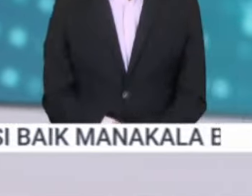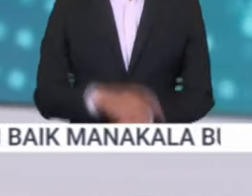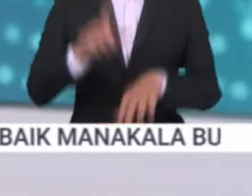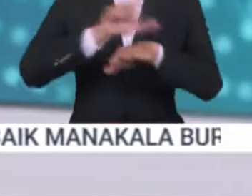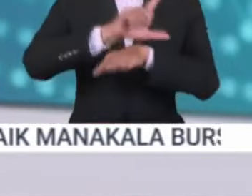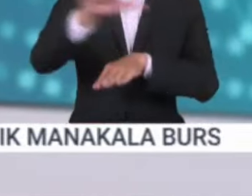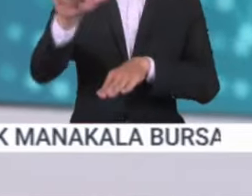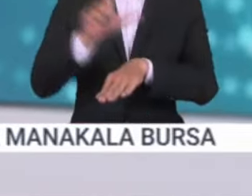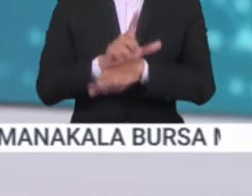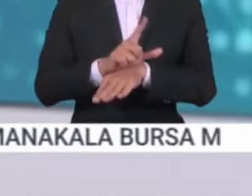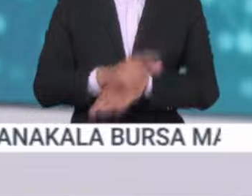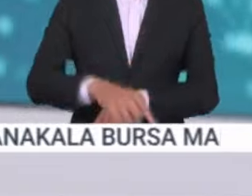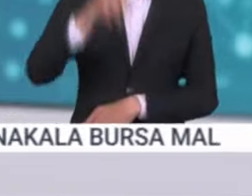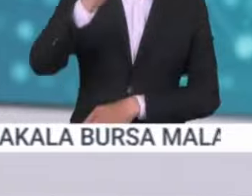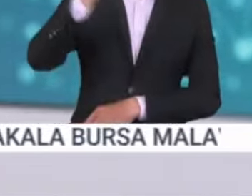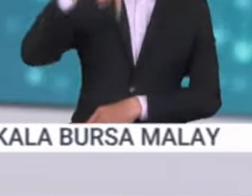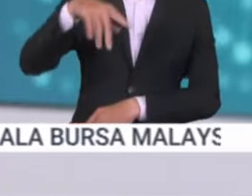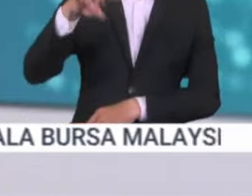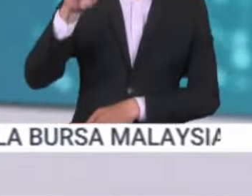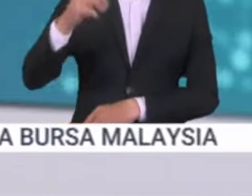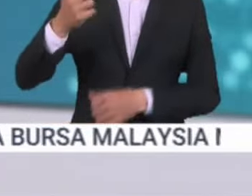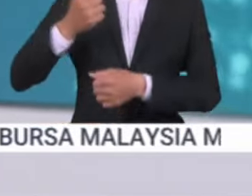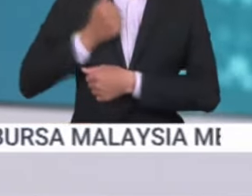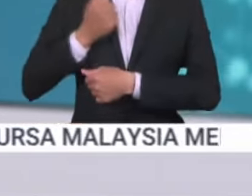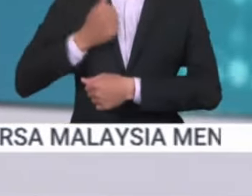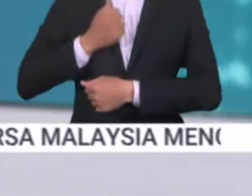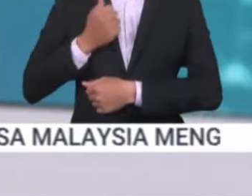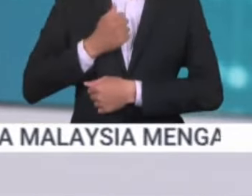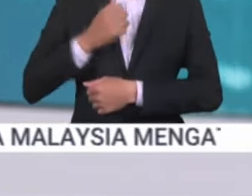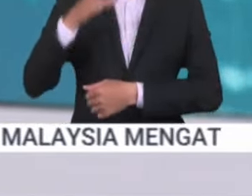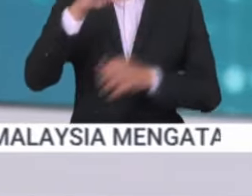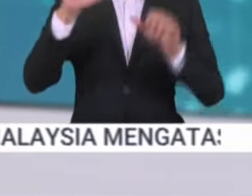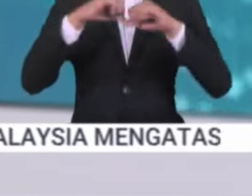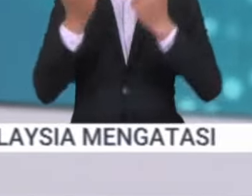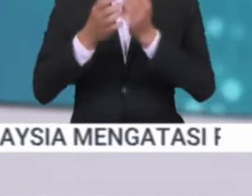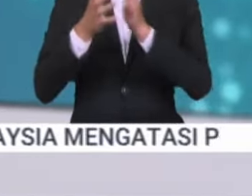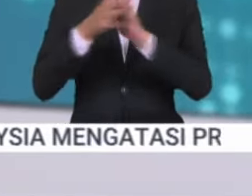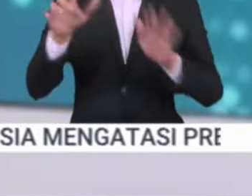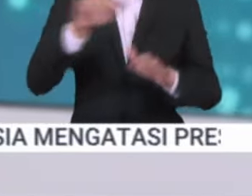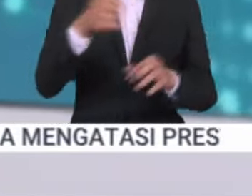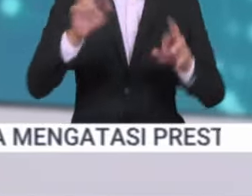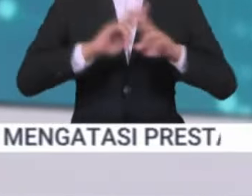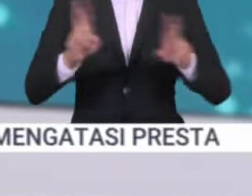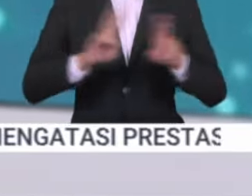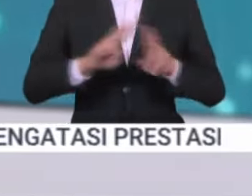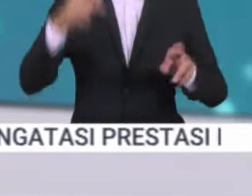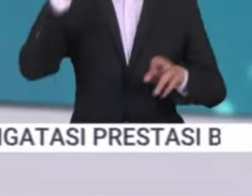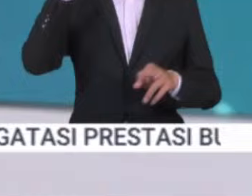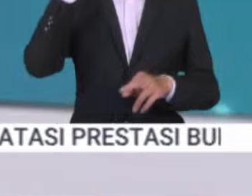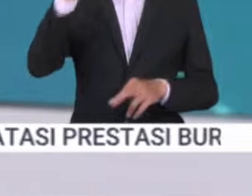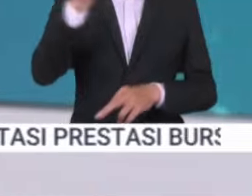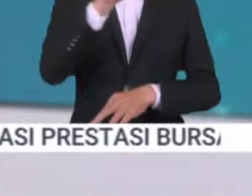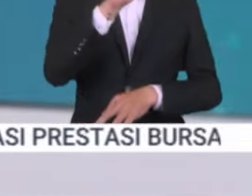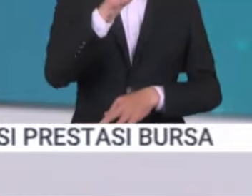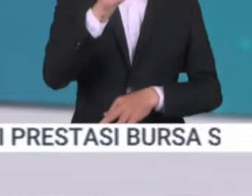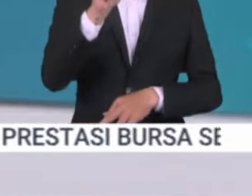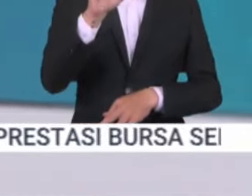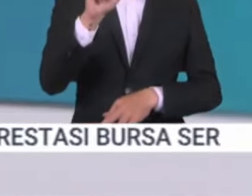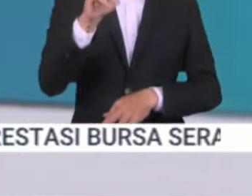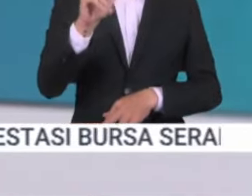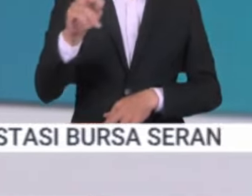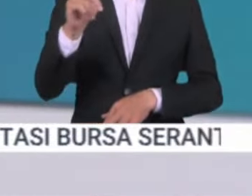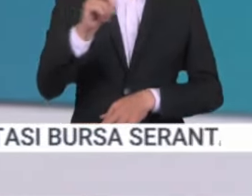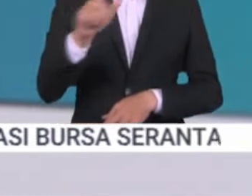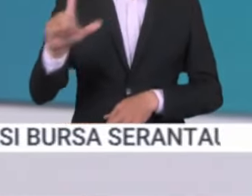Beralih ke Labuan, Angkatan Pertahanan Awam APM dan agensi keselamatan lain bersiap siaga berdepan peralihan monsun timur